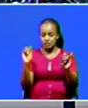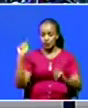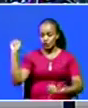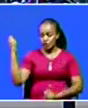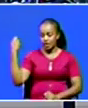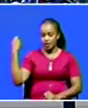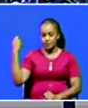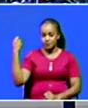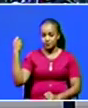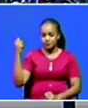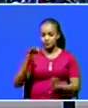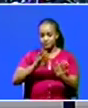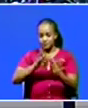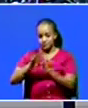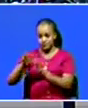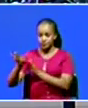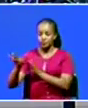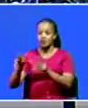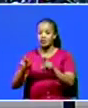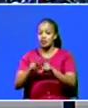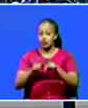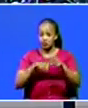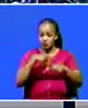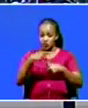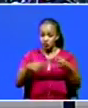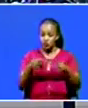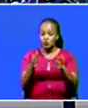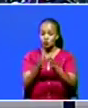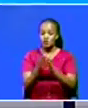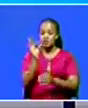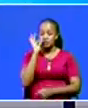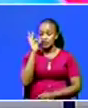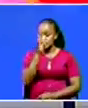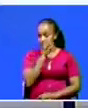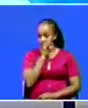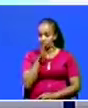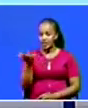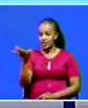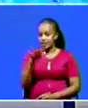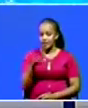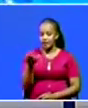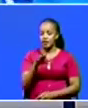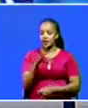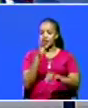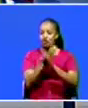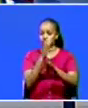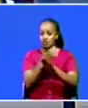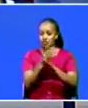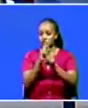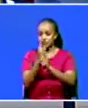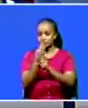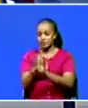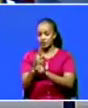wa Kenya. Kwingineko, tukiwa bado tuko maeneo hayo ya Nyeri, mamia ya waumini wa kitamaduni kutoka maeneo mbalimbali